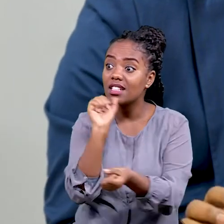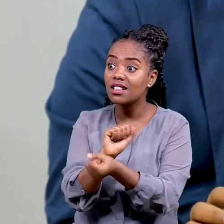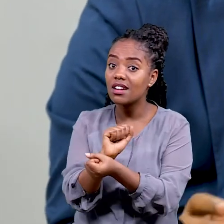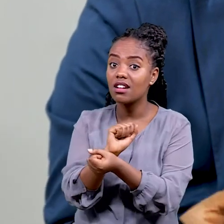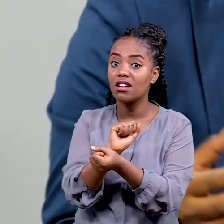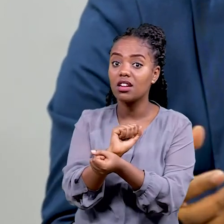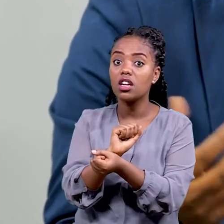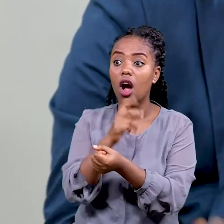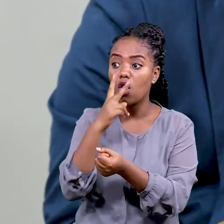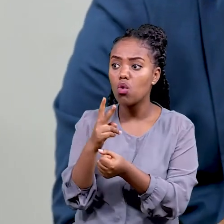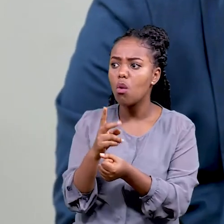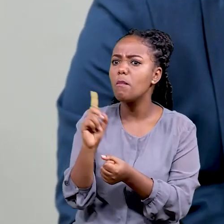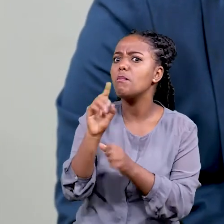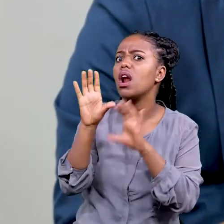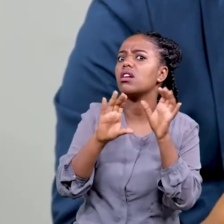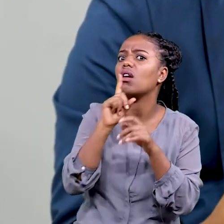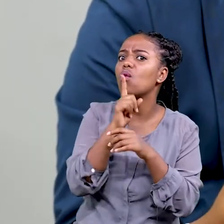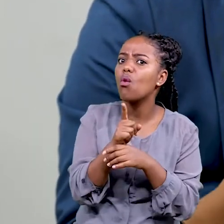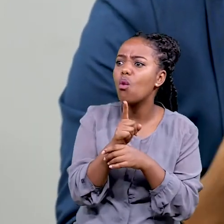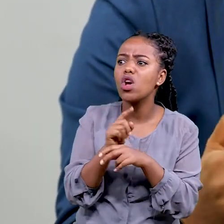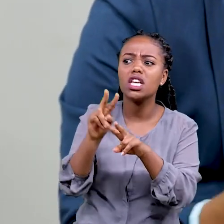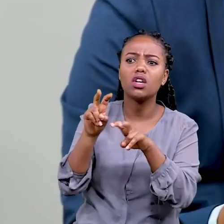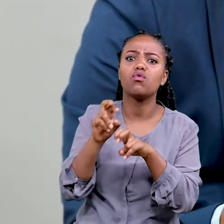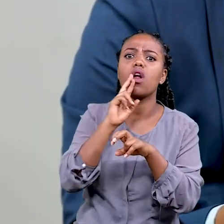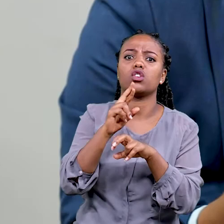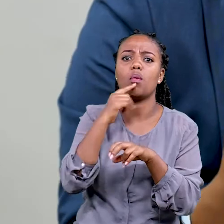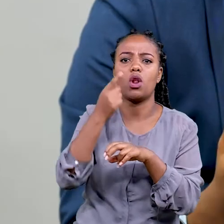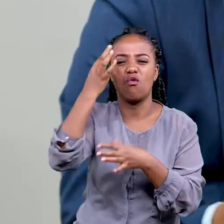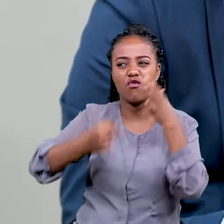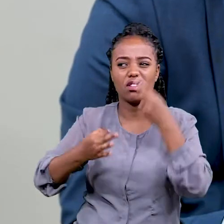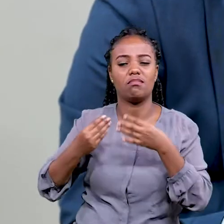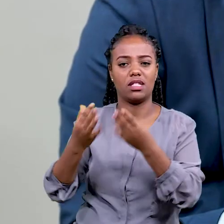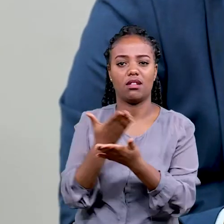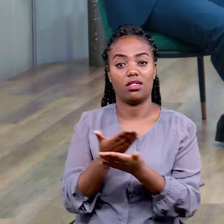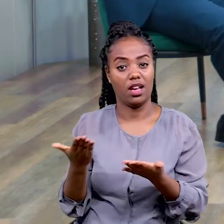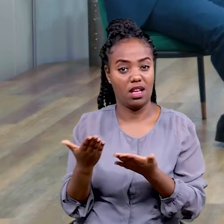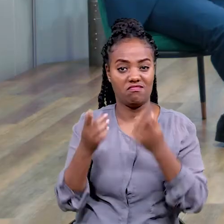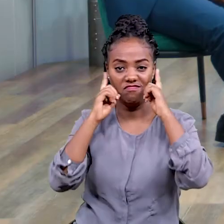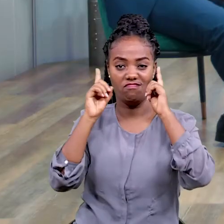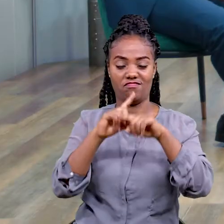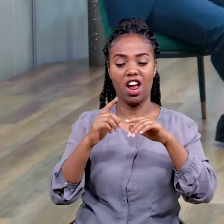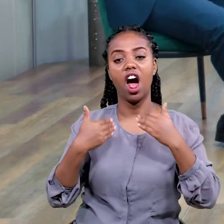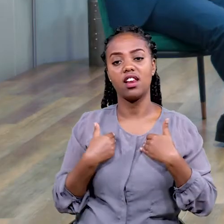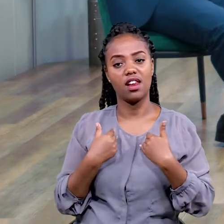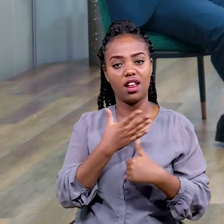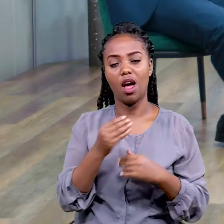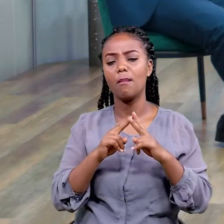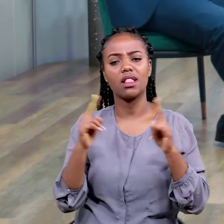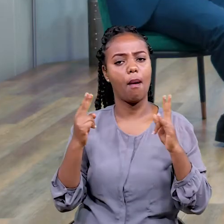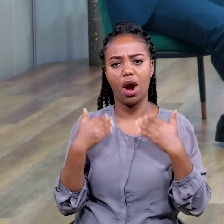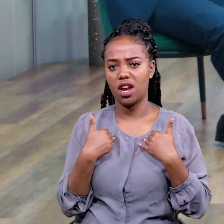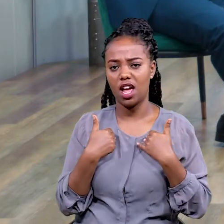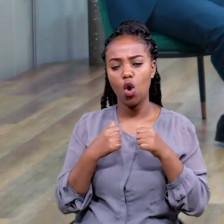ሲያዩ ደግሞ ምን አድርገው ክፉ ናቸው ብሎ የጀጅ የማድረግ ነገር በጣም አለ እና